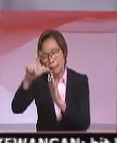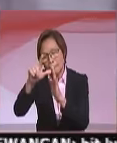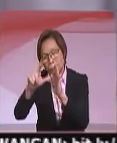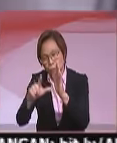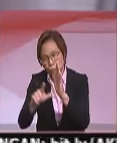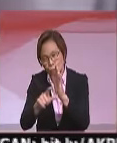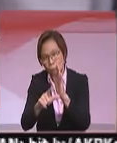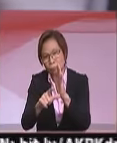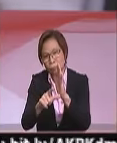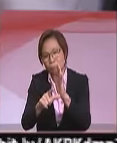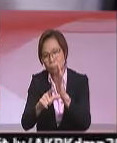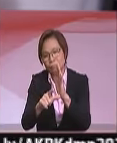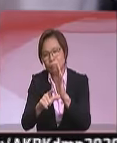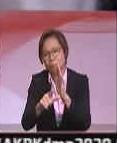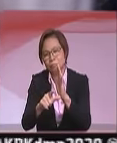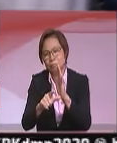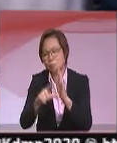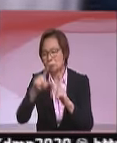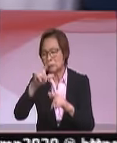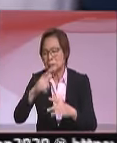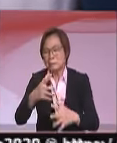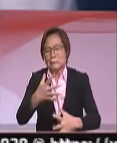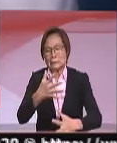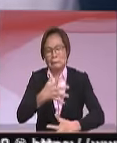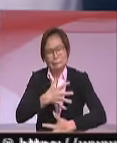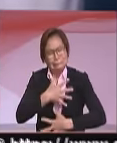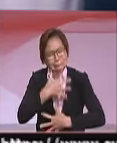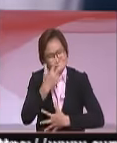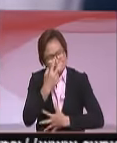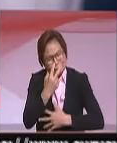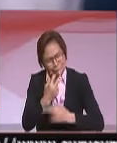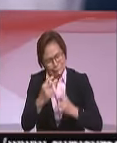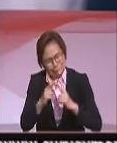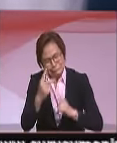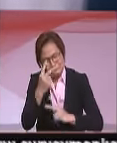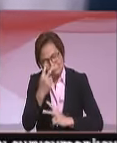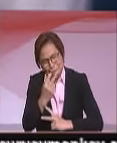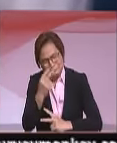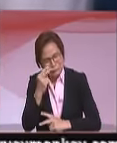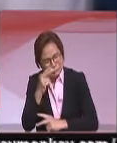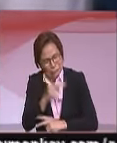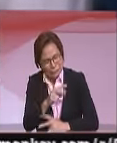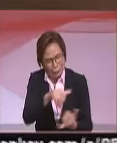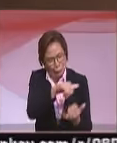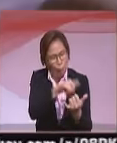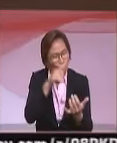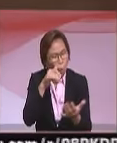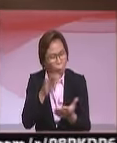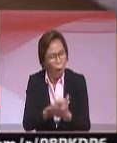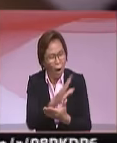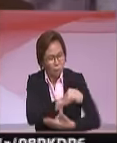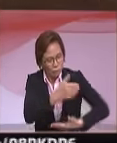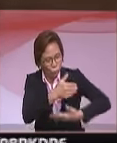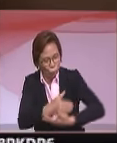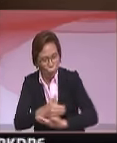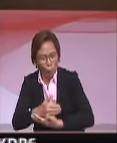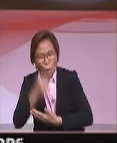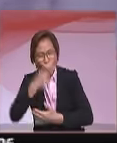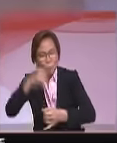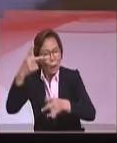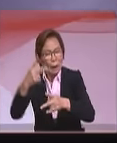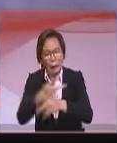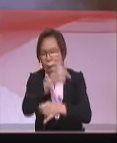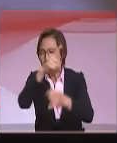Nur Ainan Syadan, tidak dapat menahan kesedihan menatap wajah jenazah isteri dan cucunya buat kali